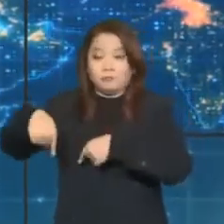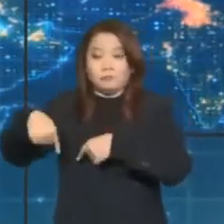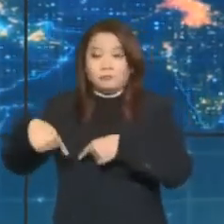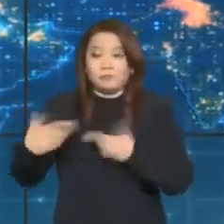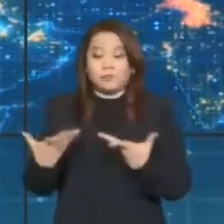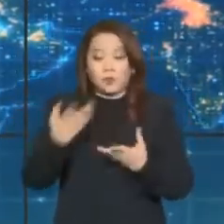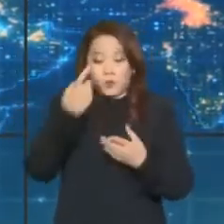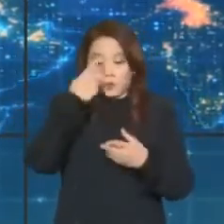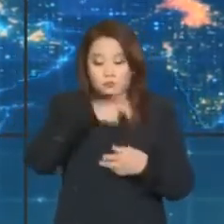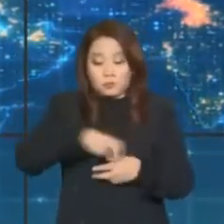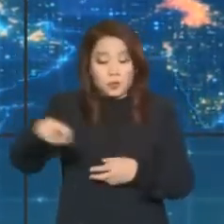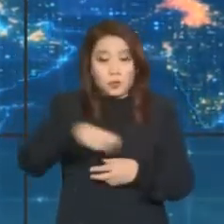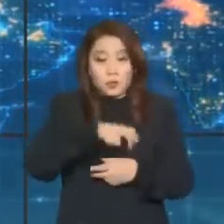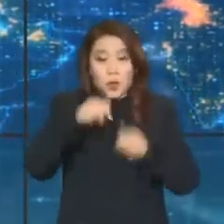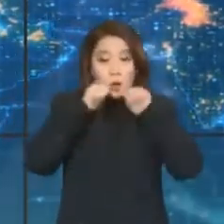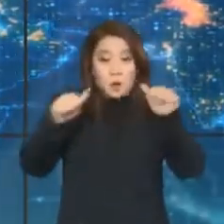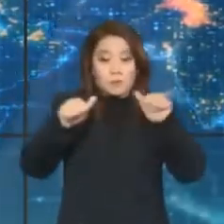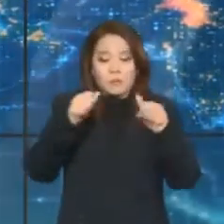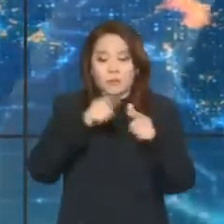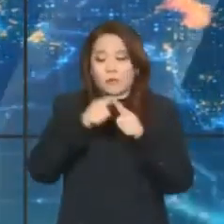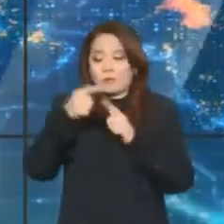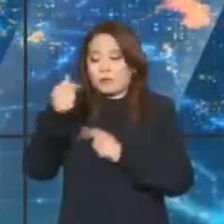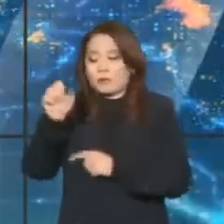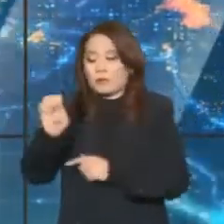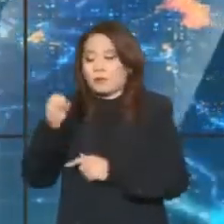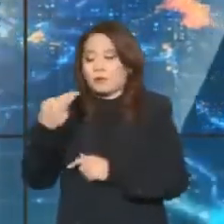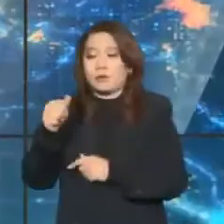dalam pengangkutan awam termasuk highlights